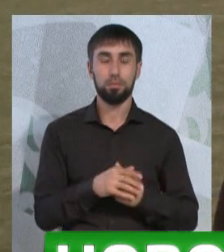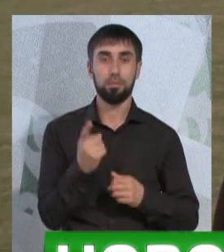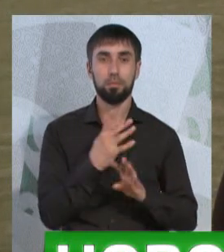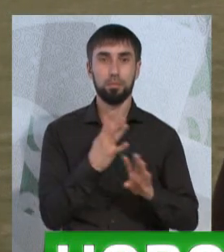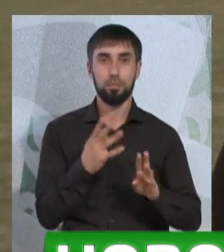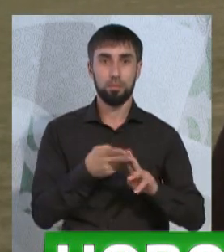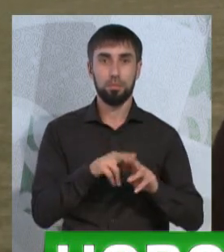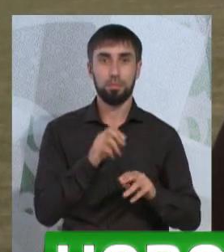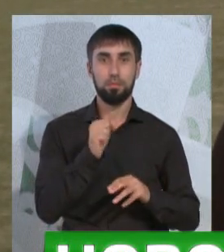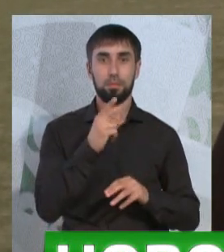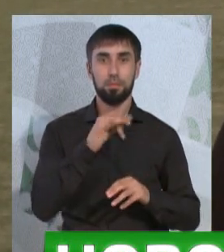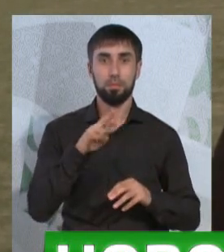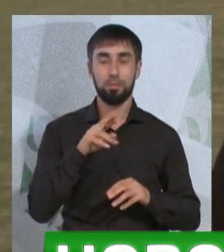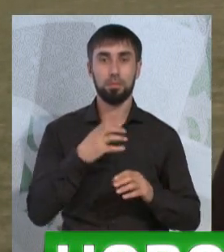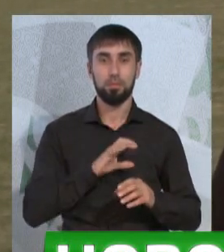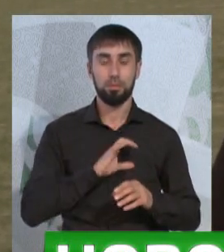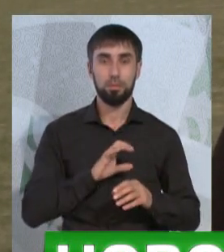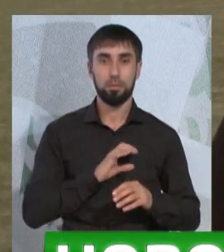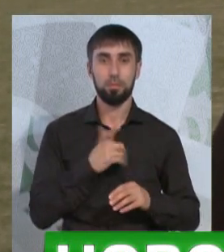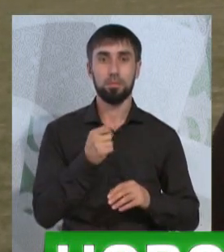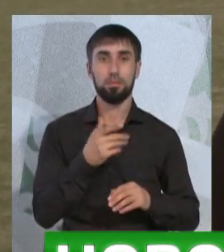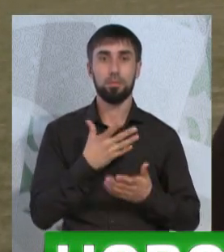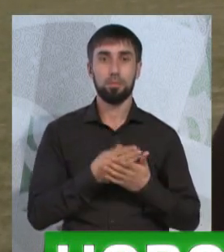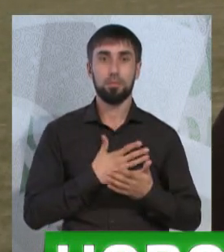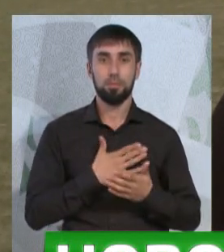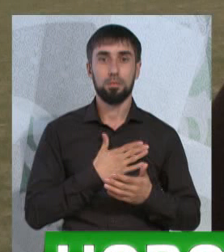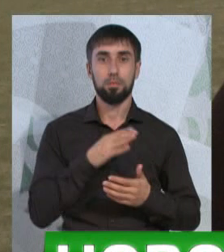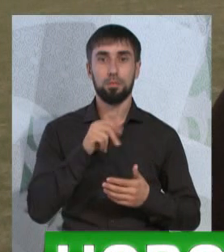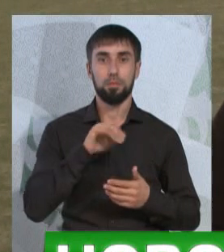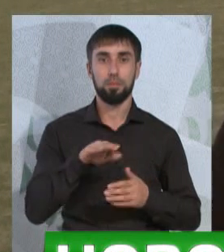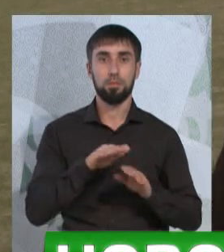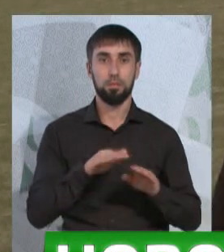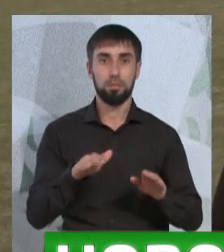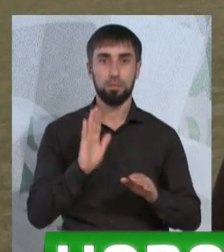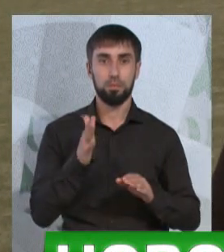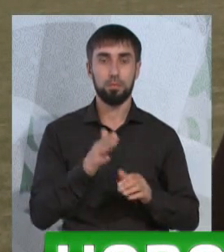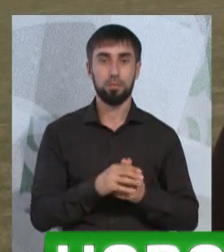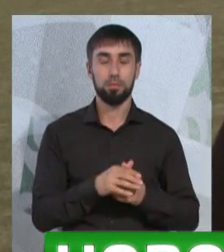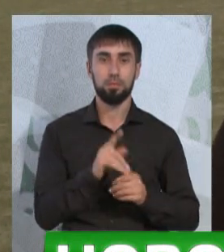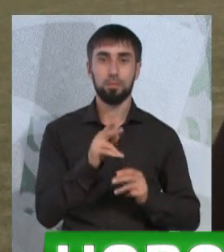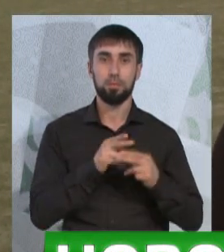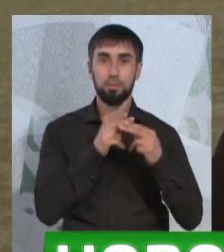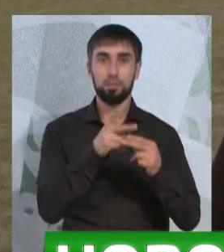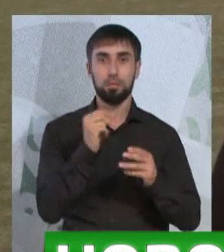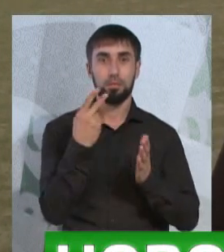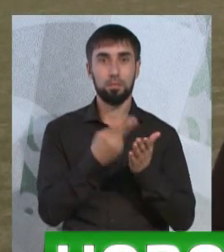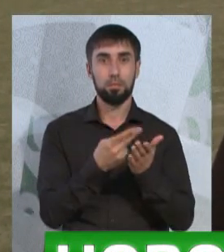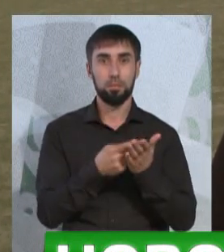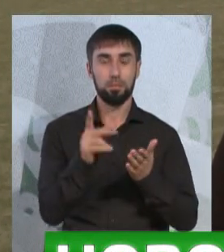очередь, это Академия «Спартака», где наши талантливые дети будут выезжать на